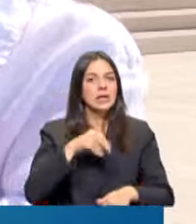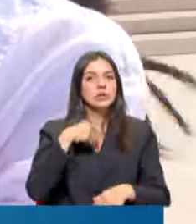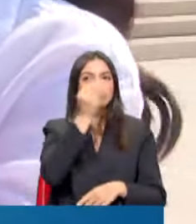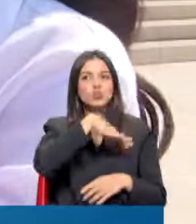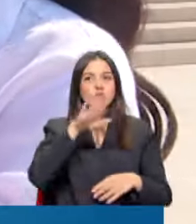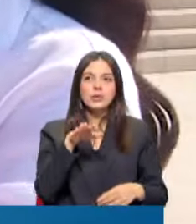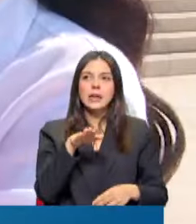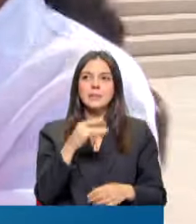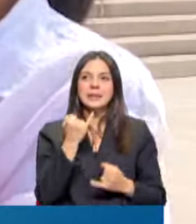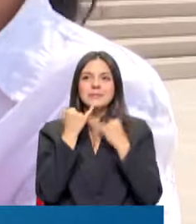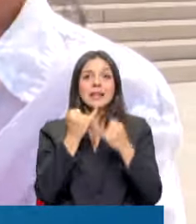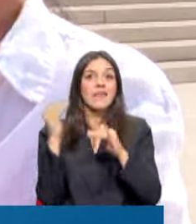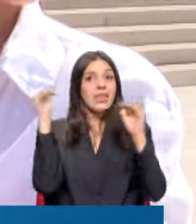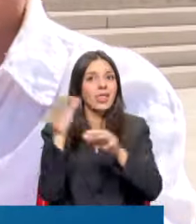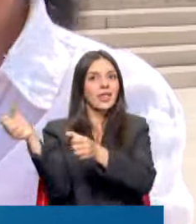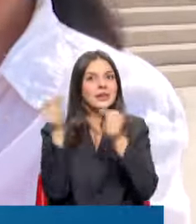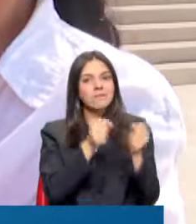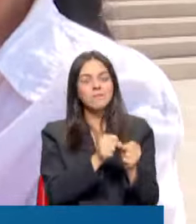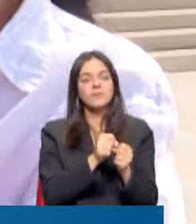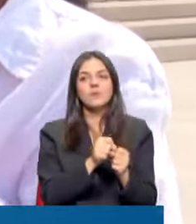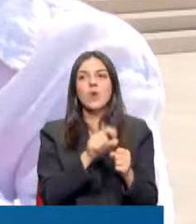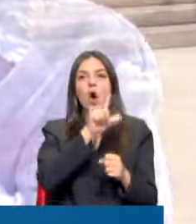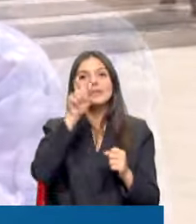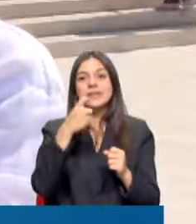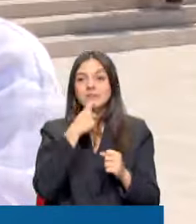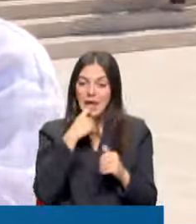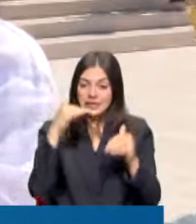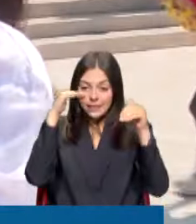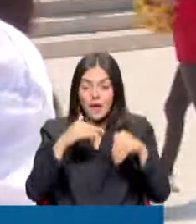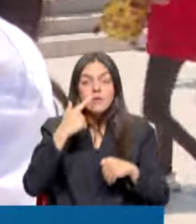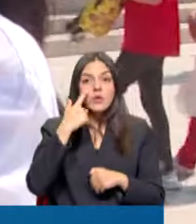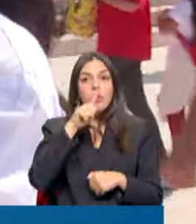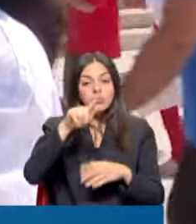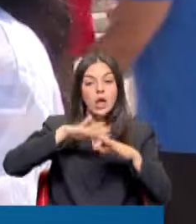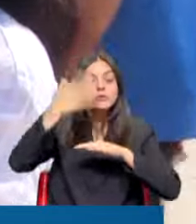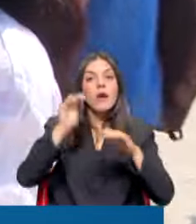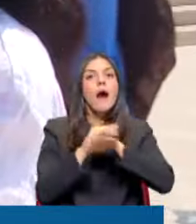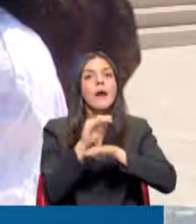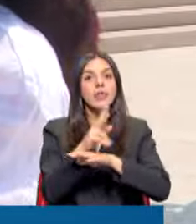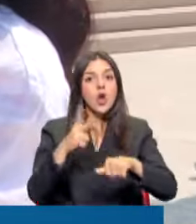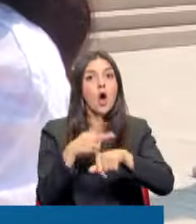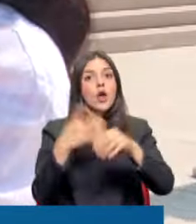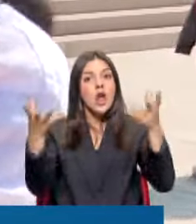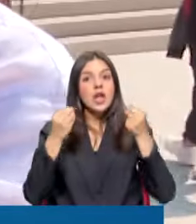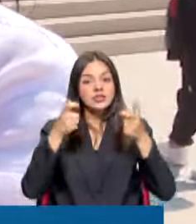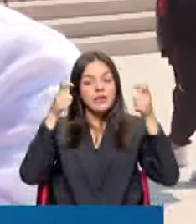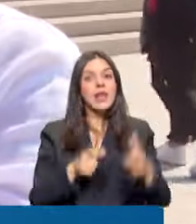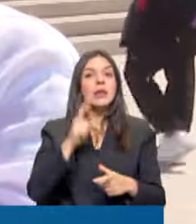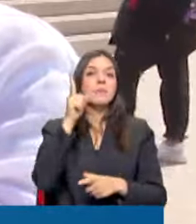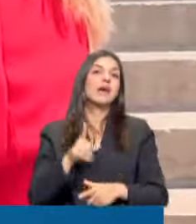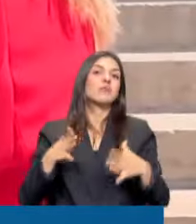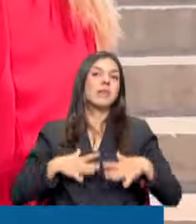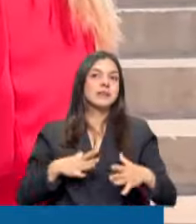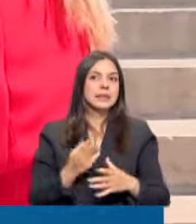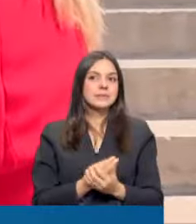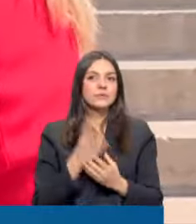Çocuklarımı ziyarete getirdim. 18 yaşına bastıkları için bundan sonraki hayatlarında örnek alacakları yerden başlamalarını